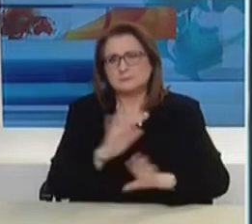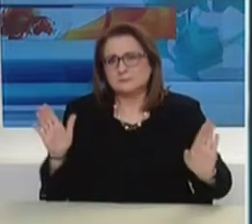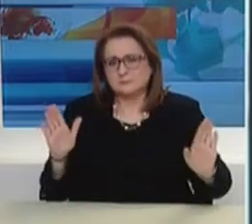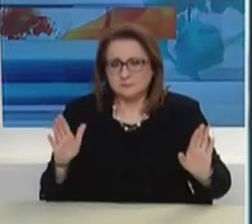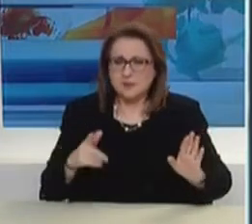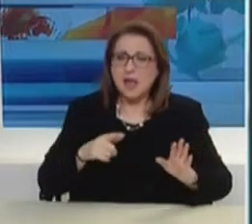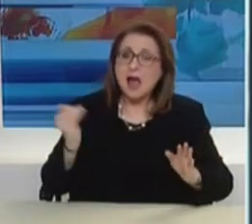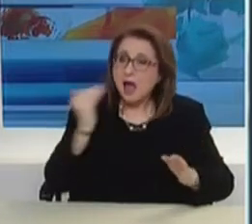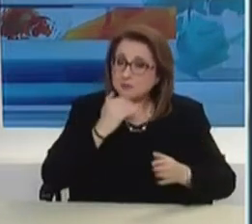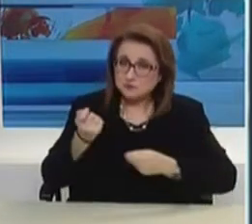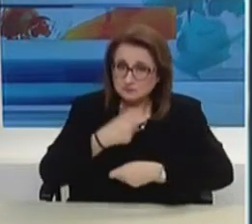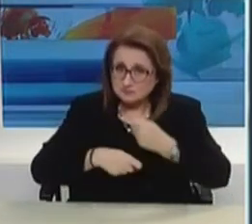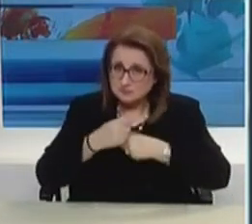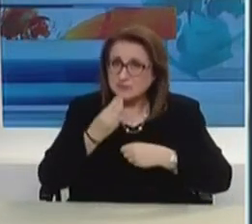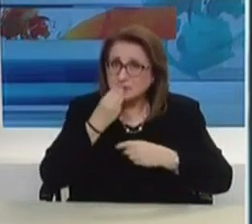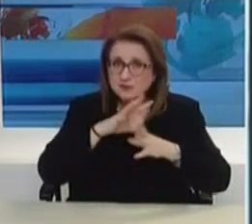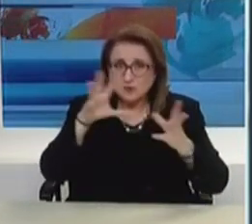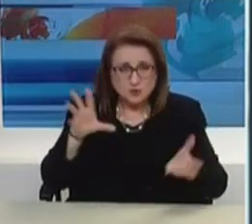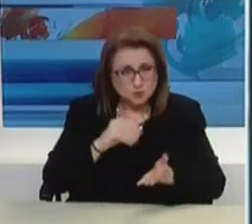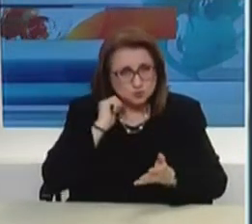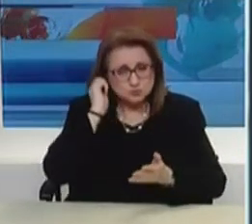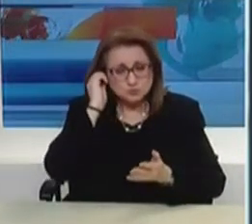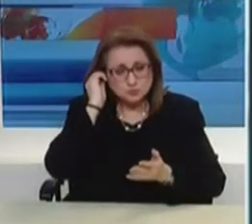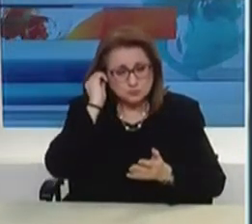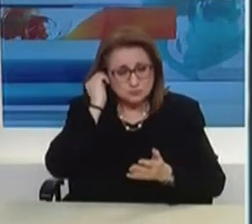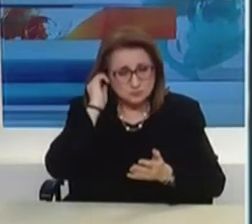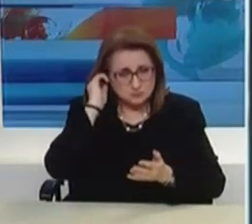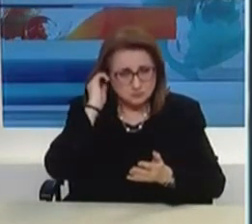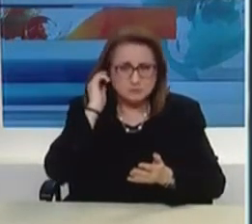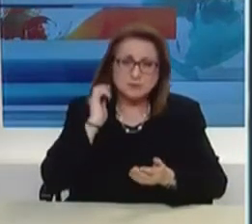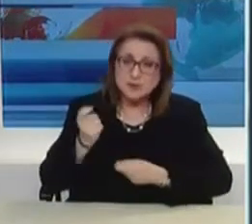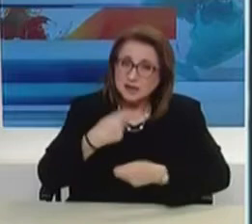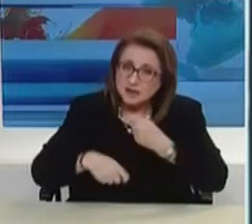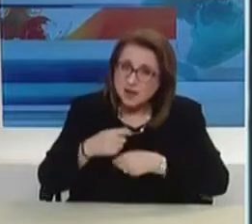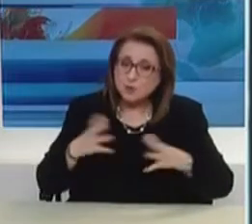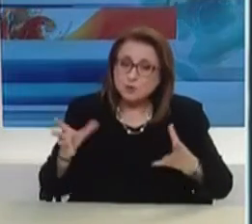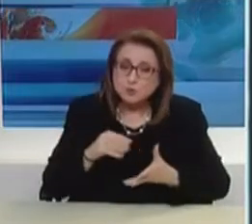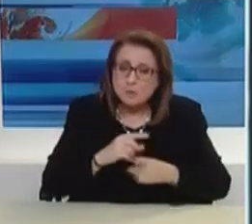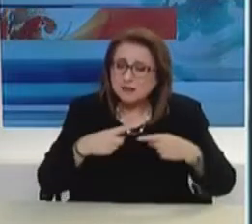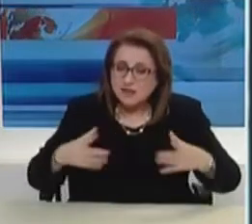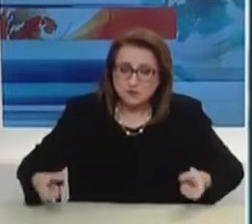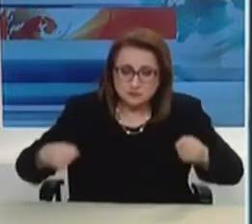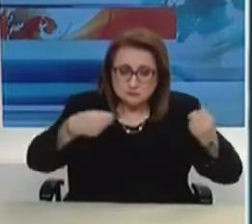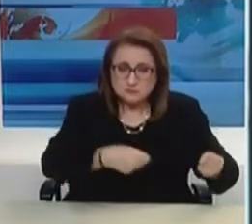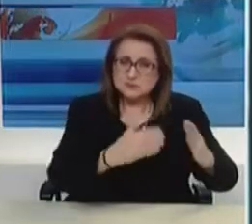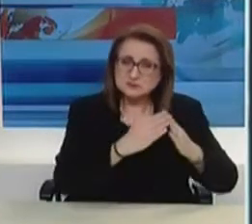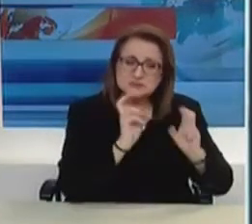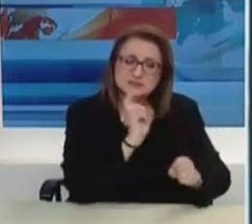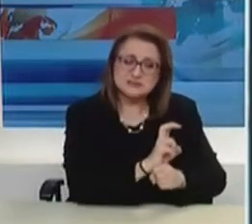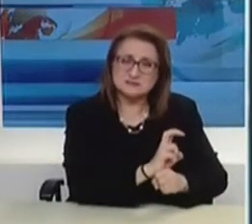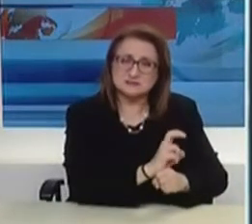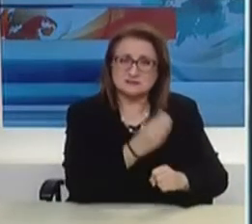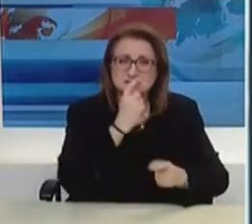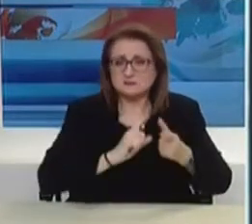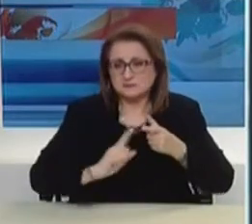πολλαπλών ημερών, σε τρόφιμα και σε περίπτωση που υπάρχει τέτοια ανάγκη σε φάρμακα, ώστε να αποφύγουν τις πολλαπλές μετακινήσεις. Θέλω